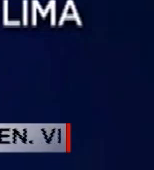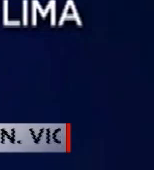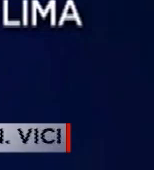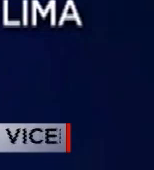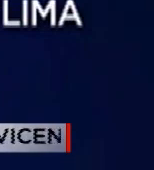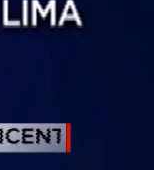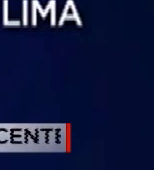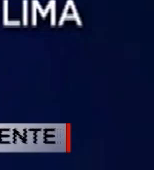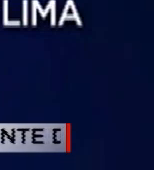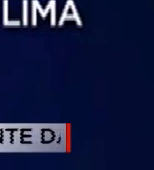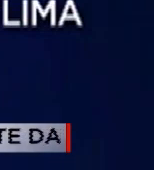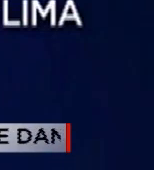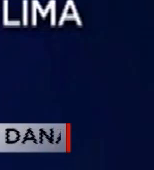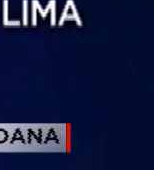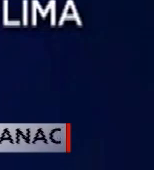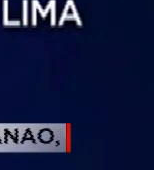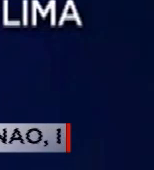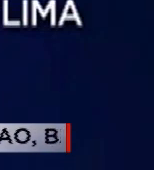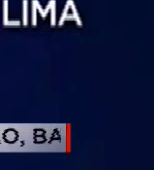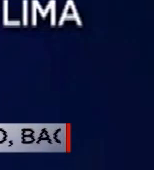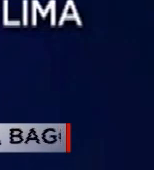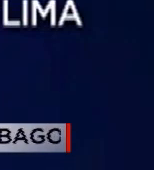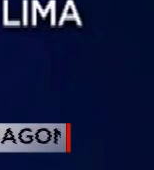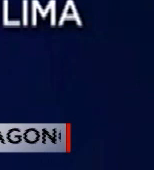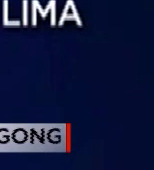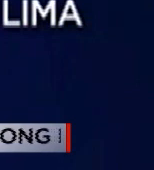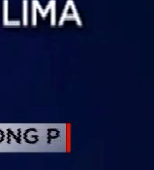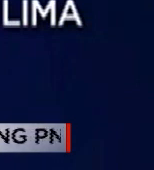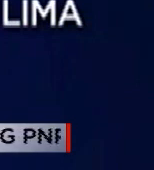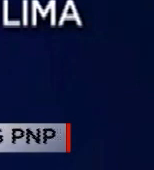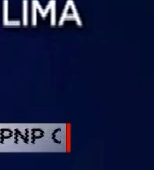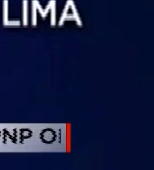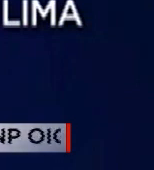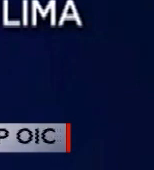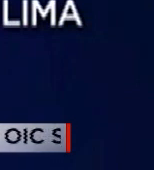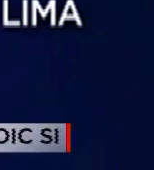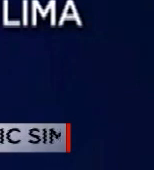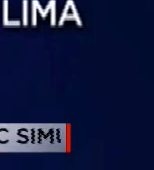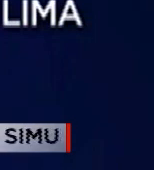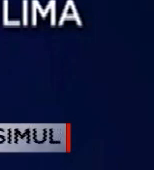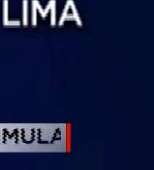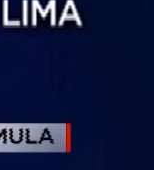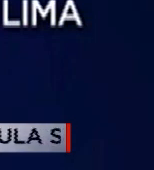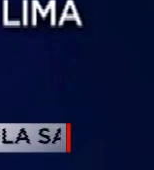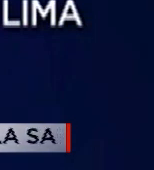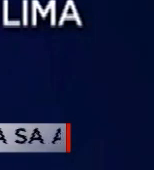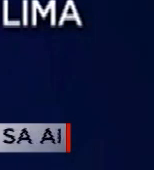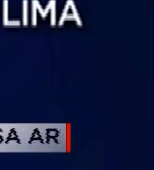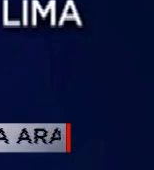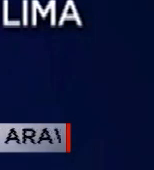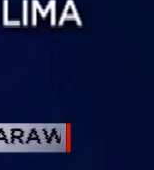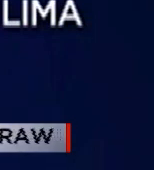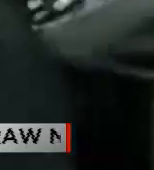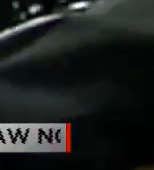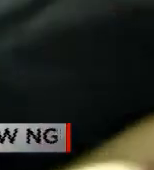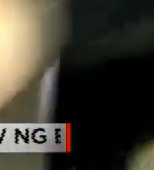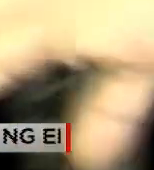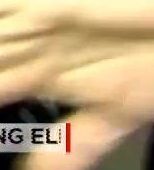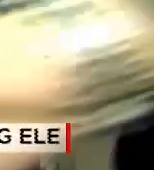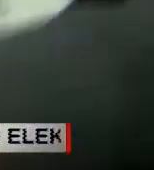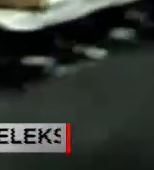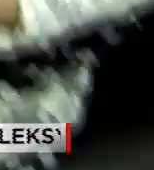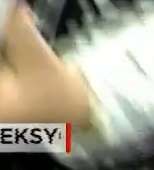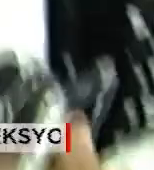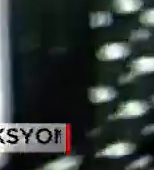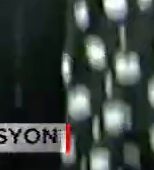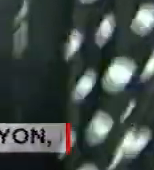as officers of the court, he is being accused of manufacturing evidence. So huwag nilang i-divert yung issue.